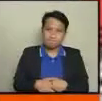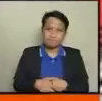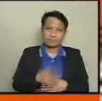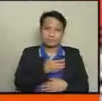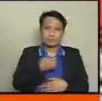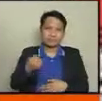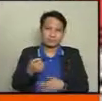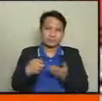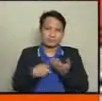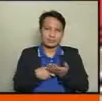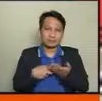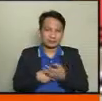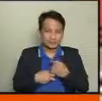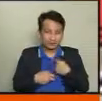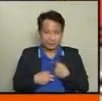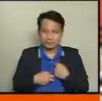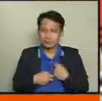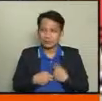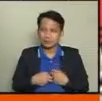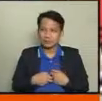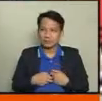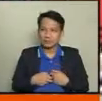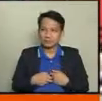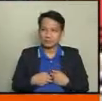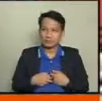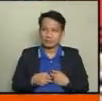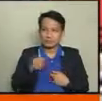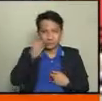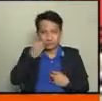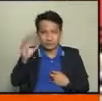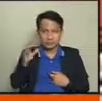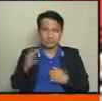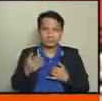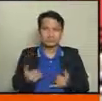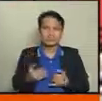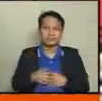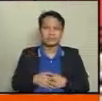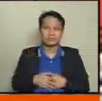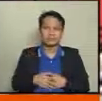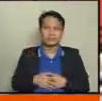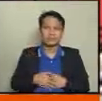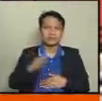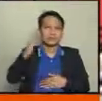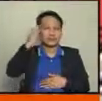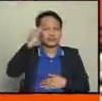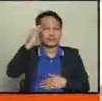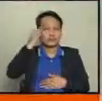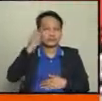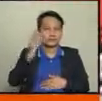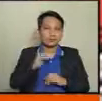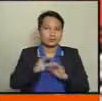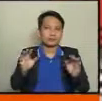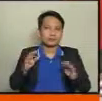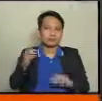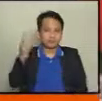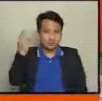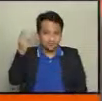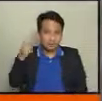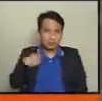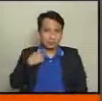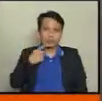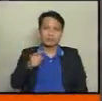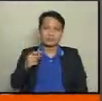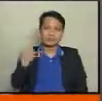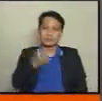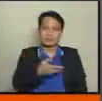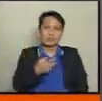ako ng ticket, sabi niya. Sabi ko, gusto ko nang umuwi sa yung ganyan. Sabi niya, may alam ako ticket. Yung join ko,